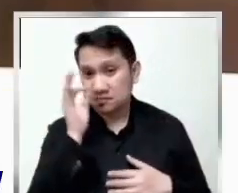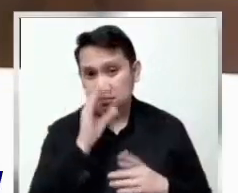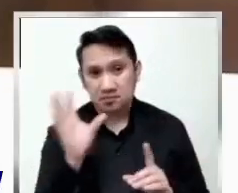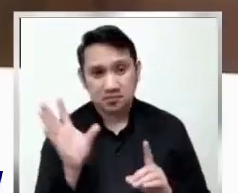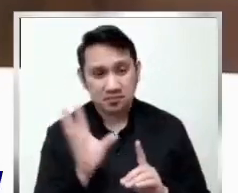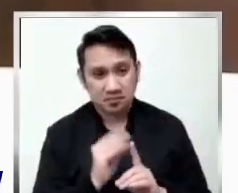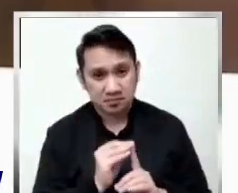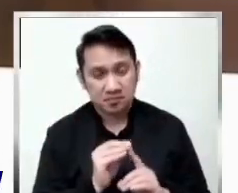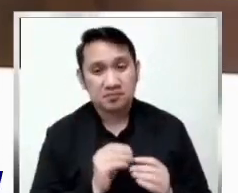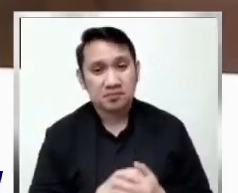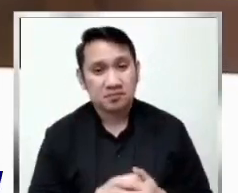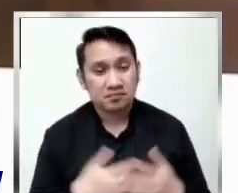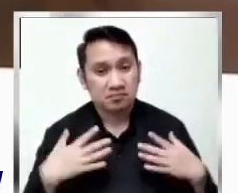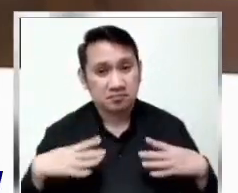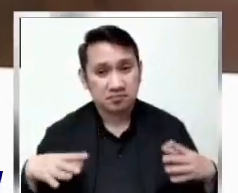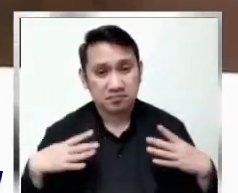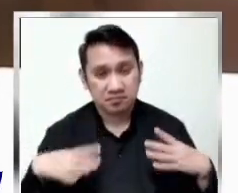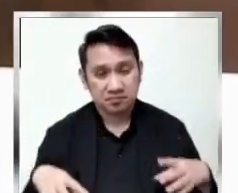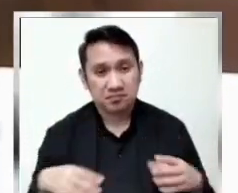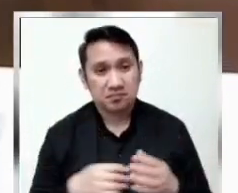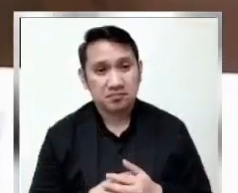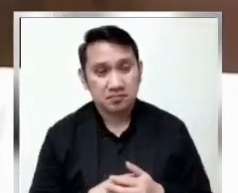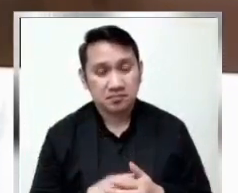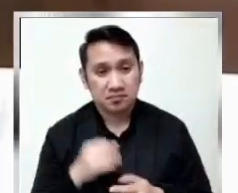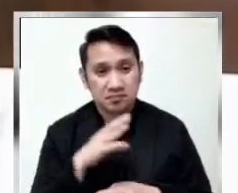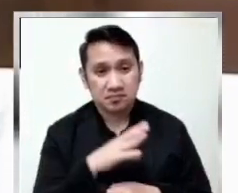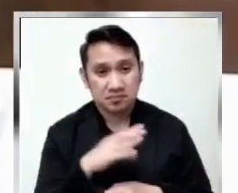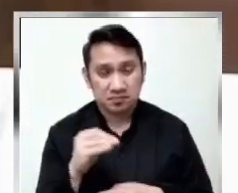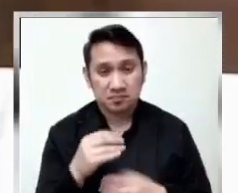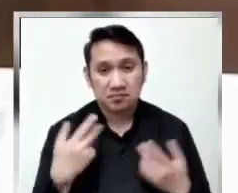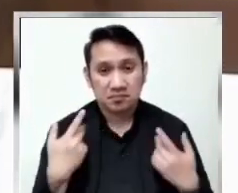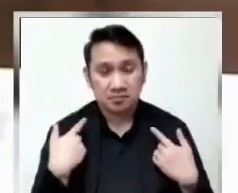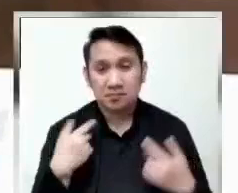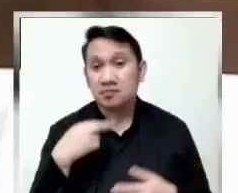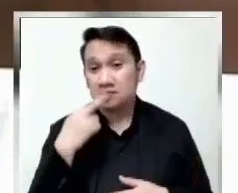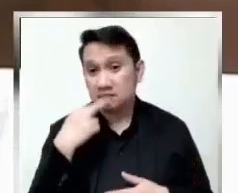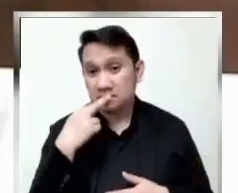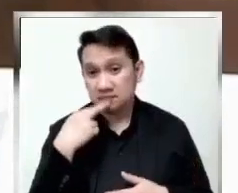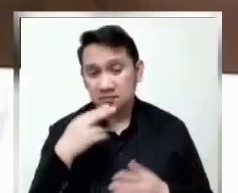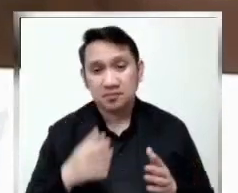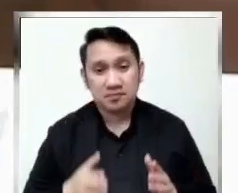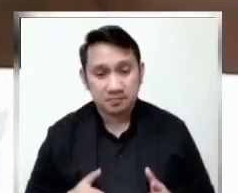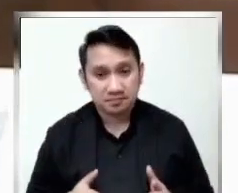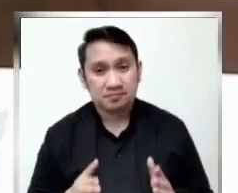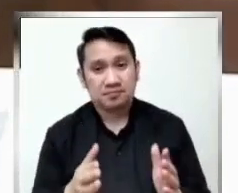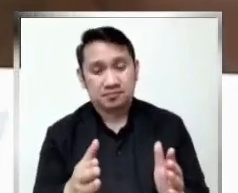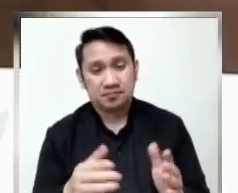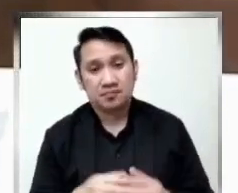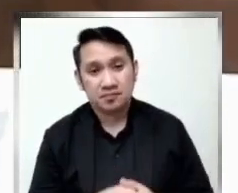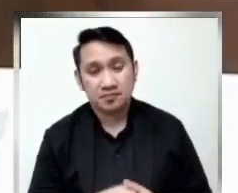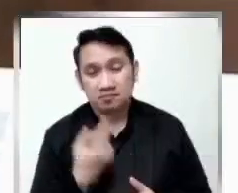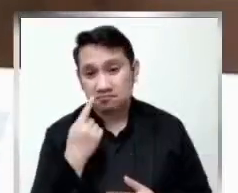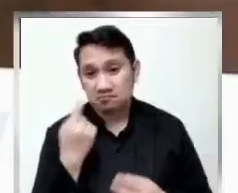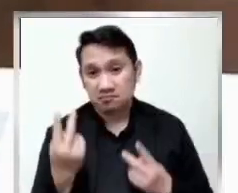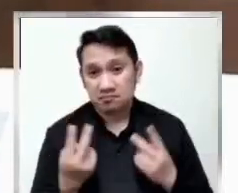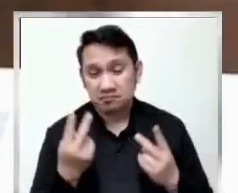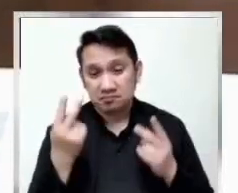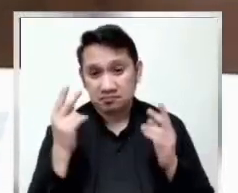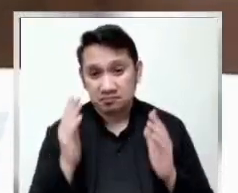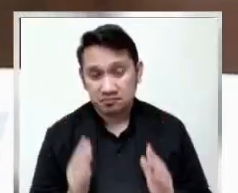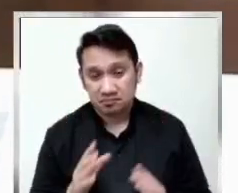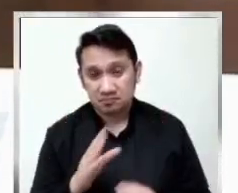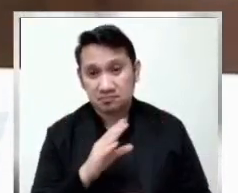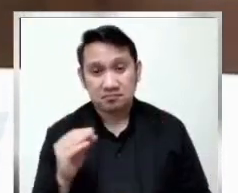motive. Of course, we will have the red carpet, no, for our guests, our senators,